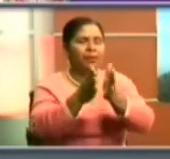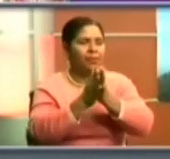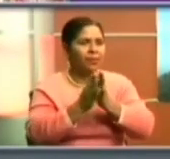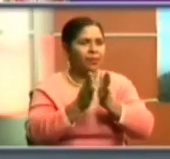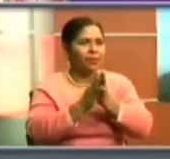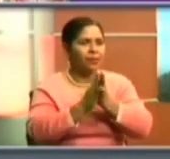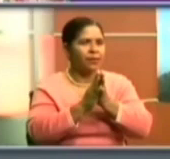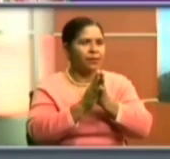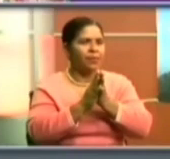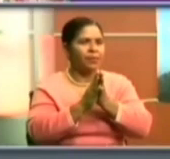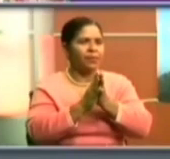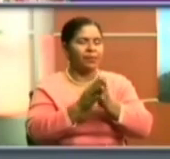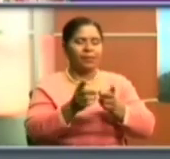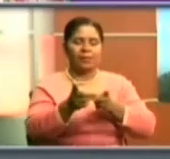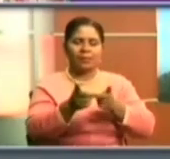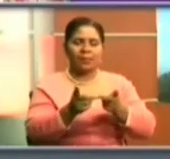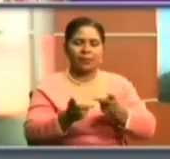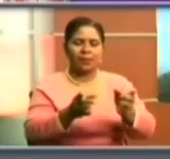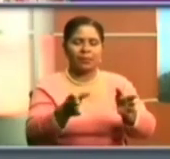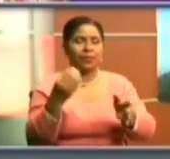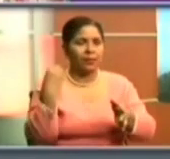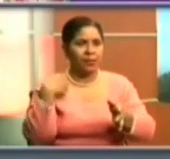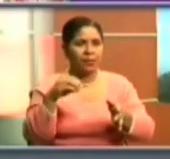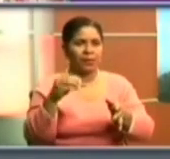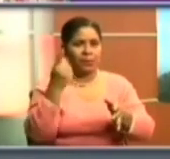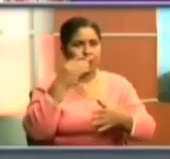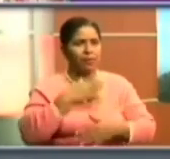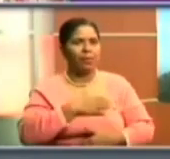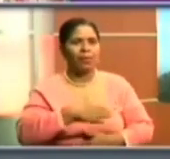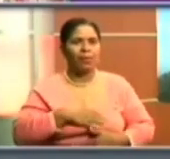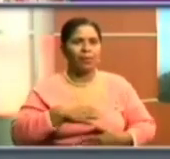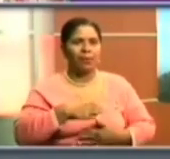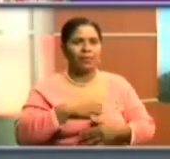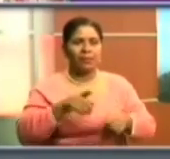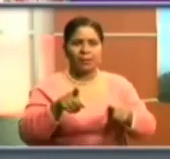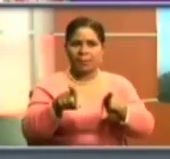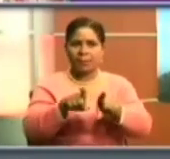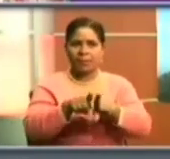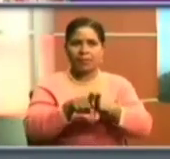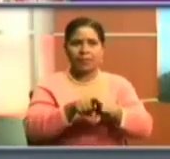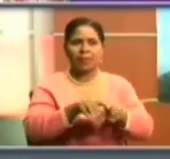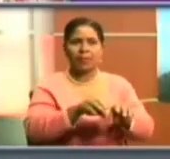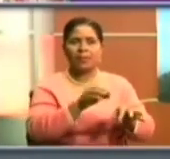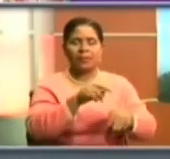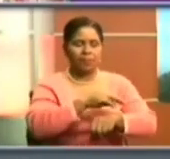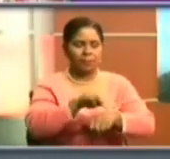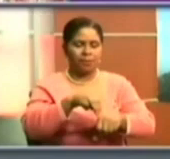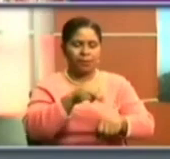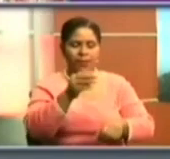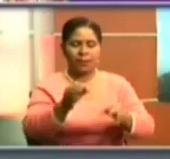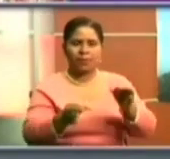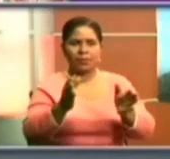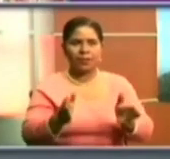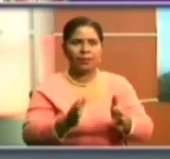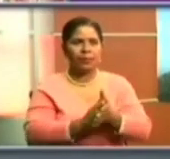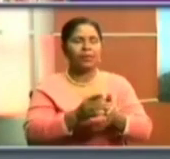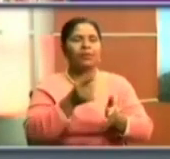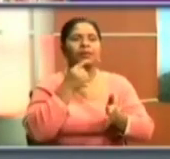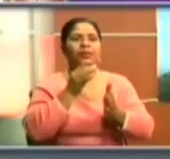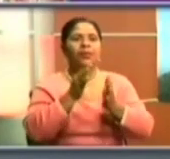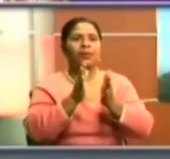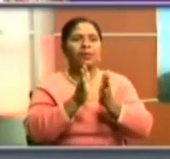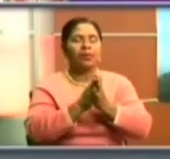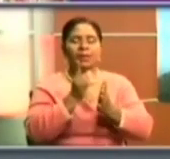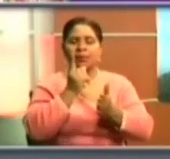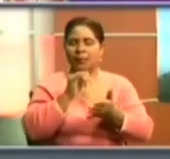que le directeur général Bral Gienpoul apprécier et également le ministre de la Justice. Donc, les recommandations sont les